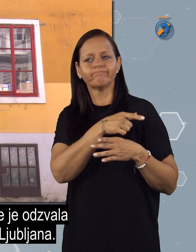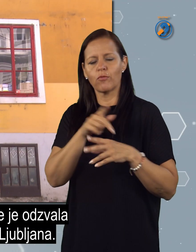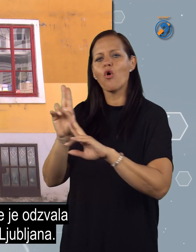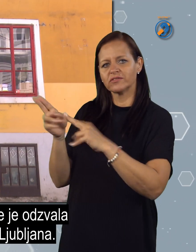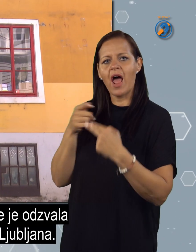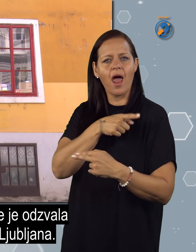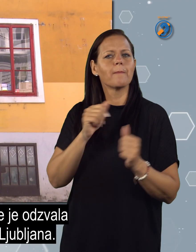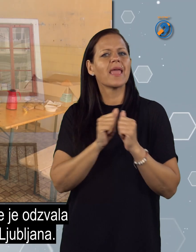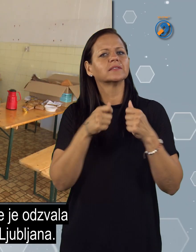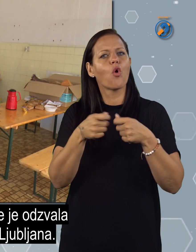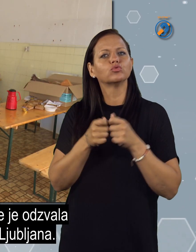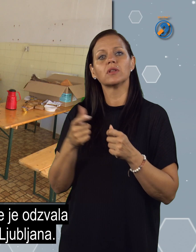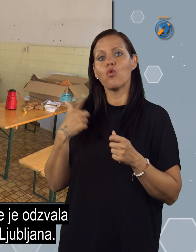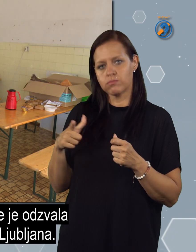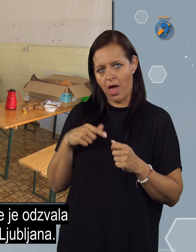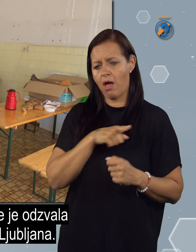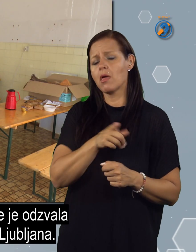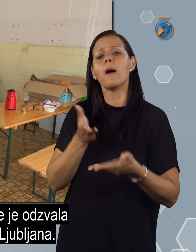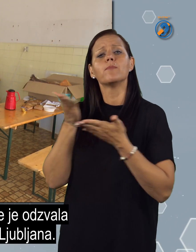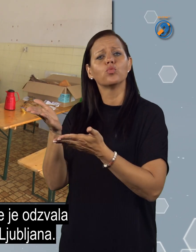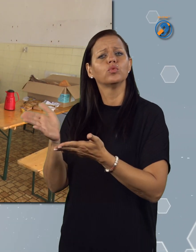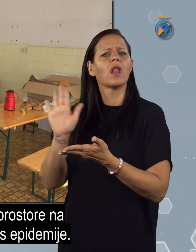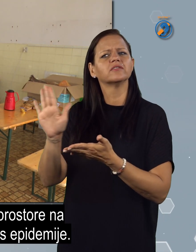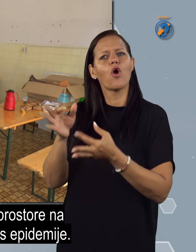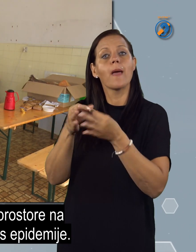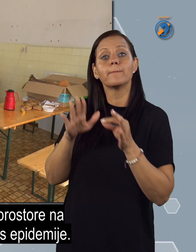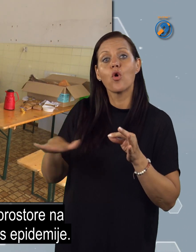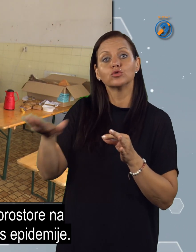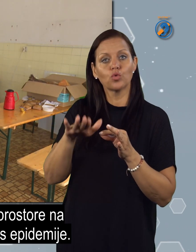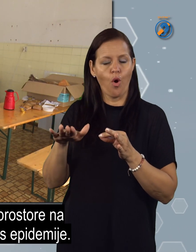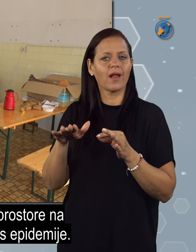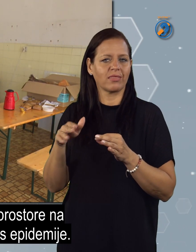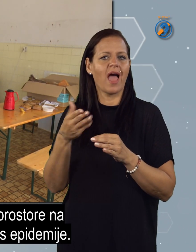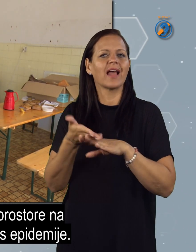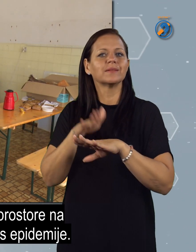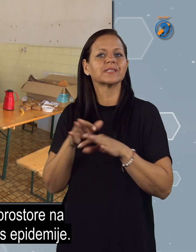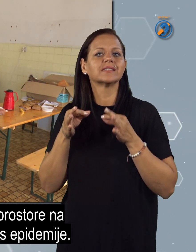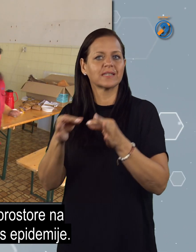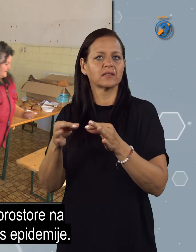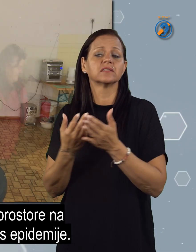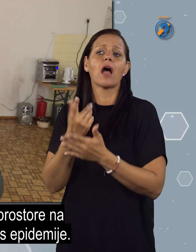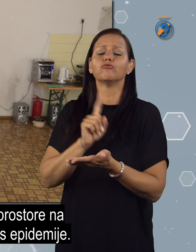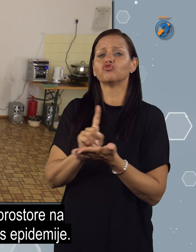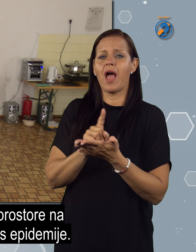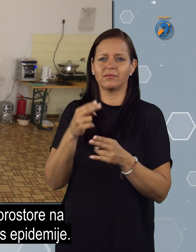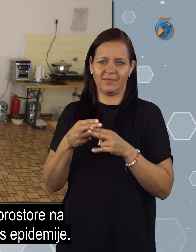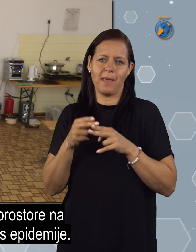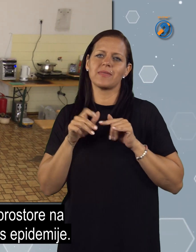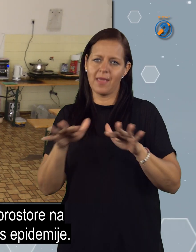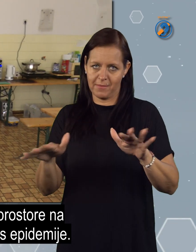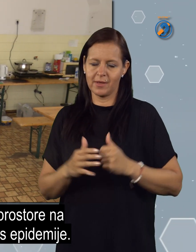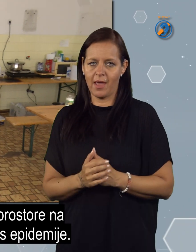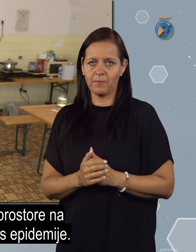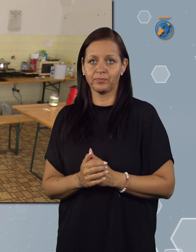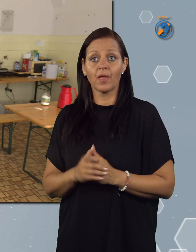Klicu na pomoč se je odzvala Mestna občina Ljubljana. Ponudila je svoje prostore na Rimski cesti za čas